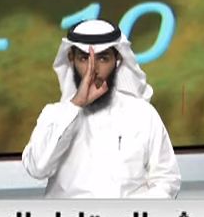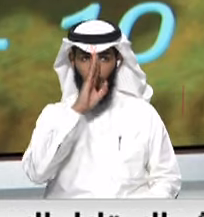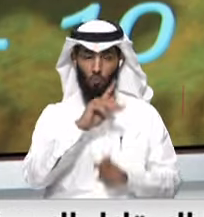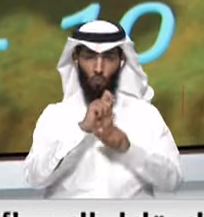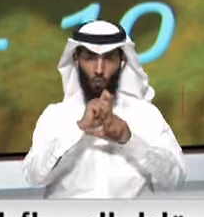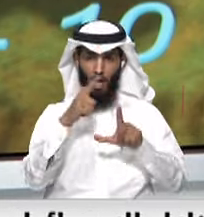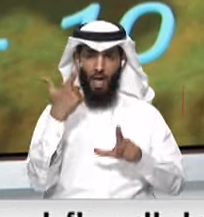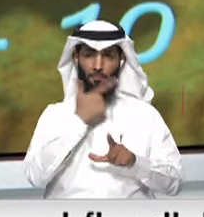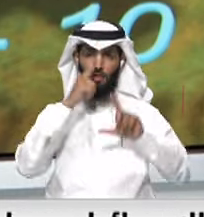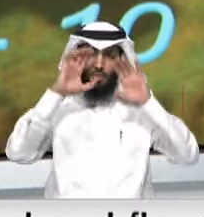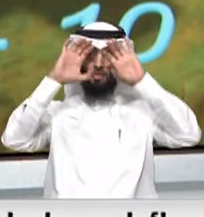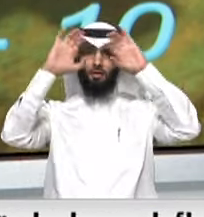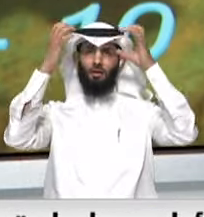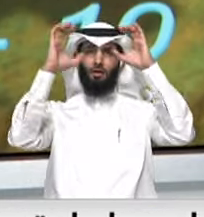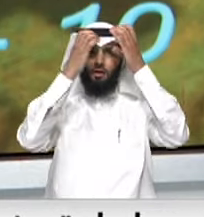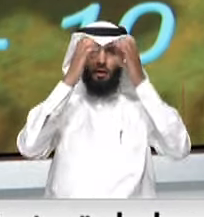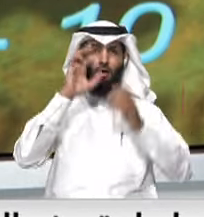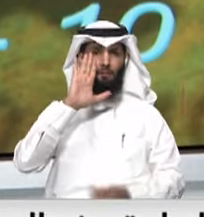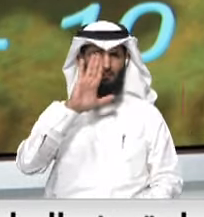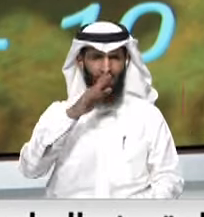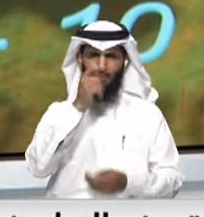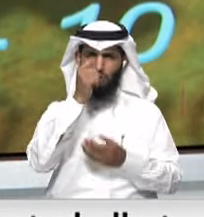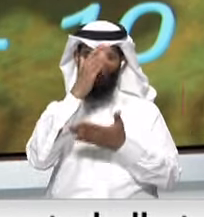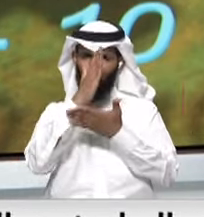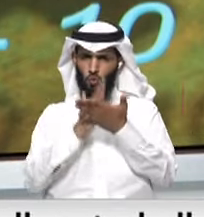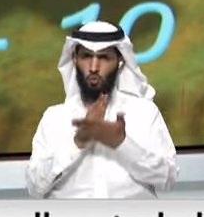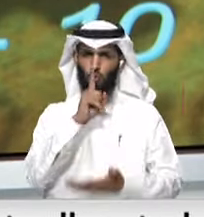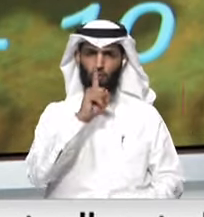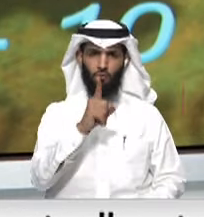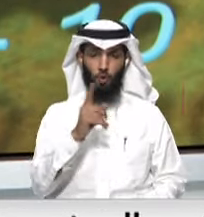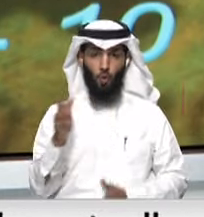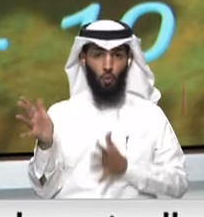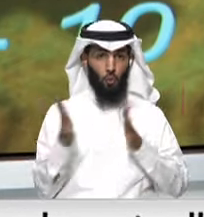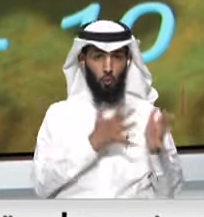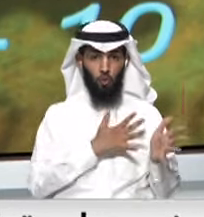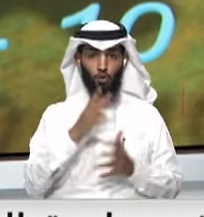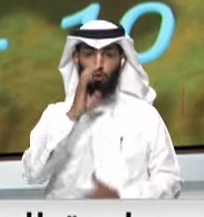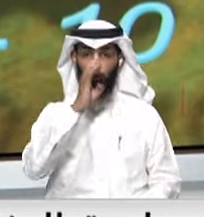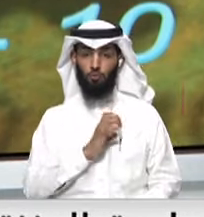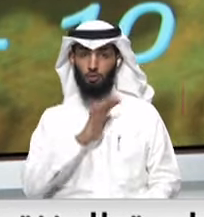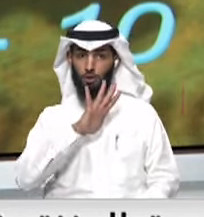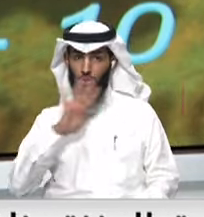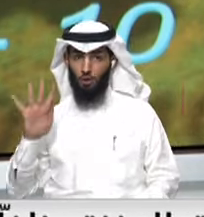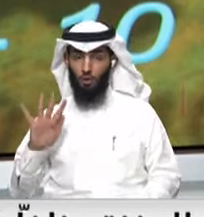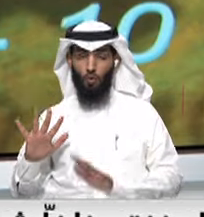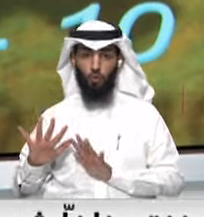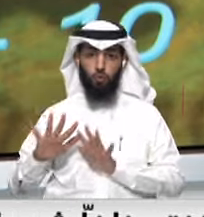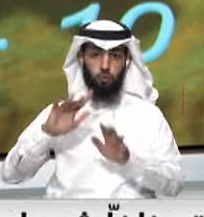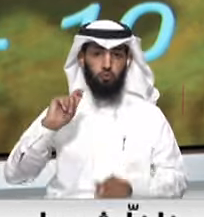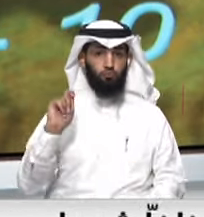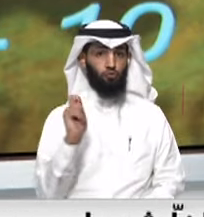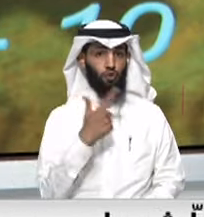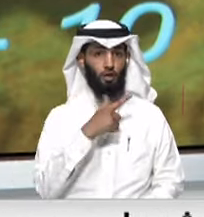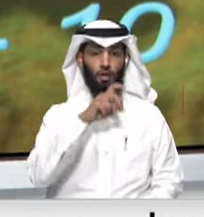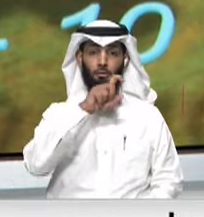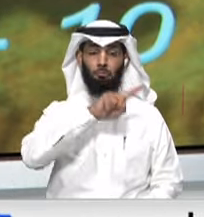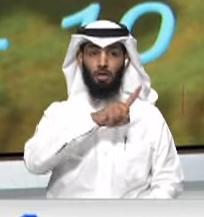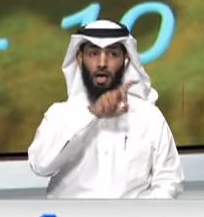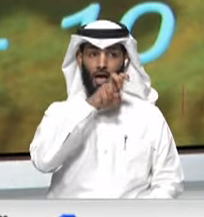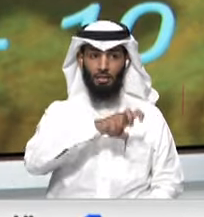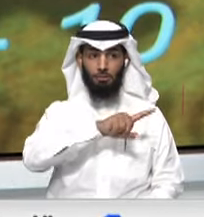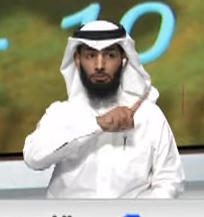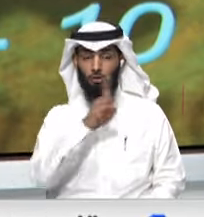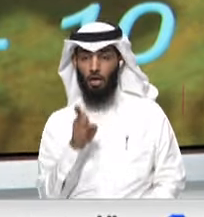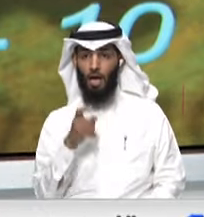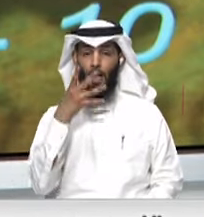الصحب المتفرقه على بعض المناطق والرياح جنوبيه شرقيه خفيفه الى معتدله من 10 الى 40 م في الساعه اجواء